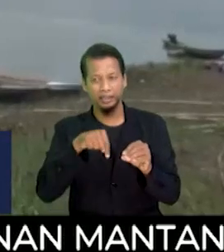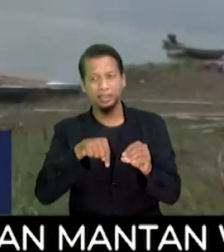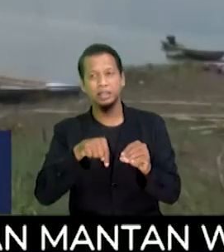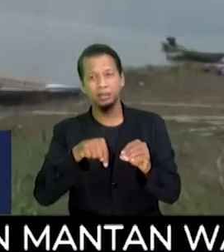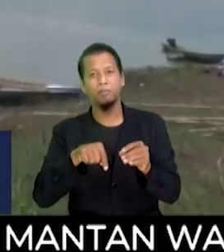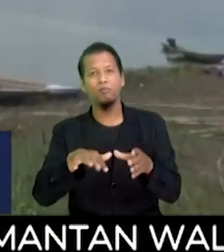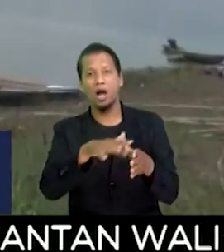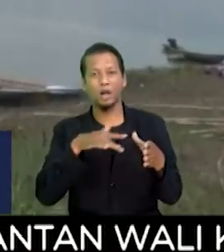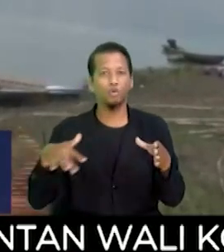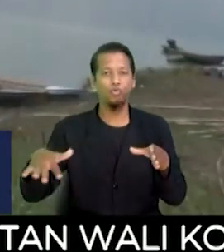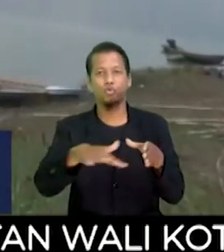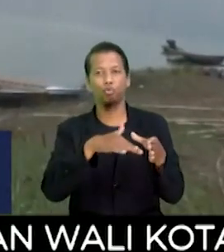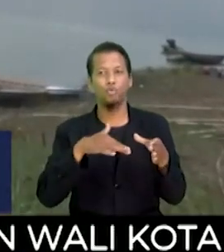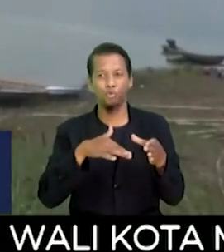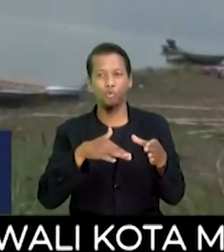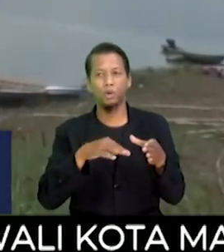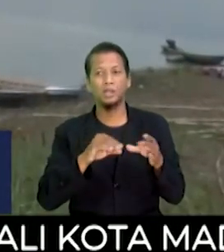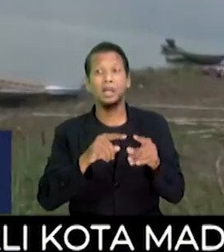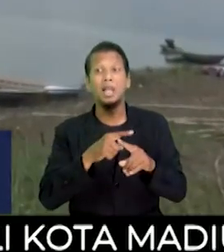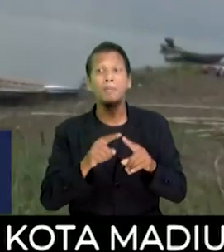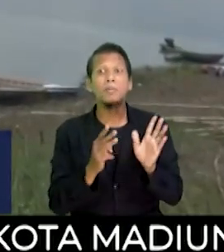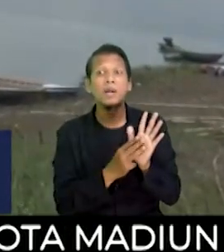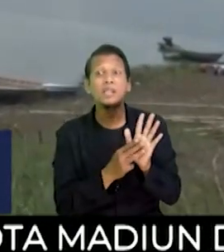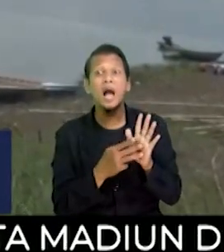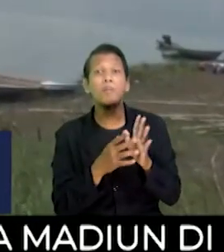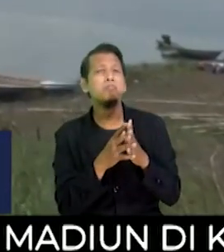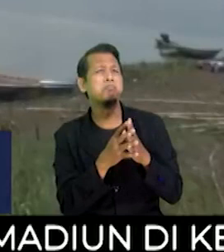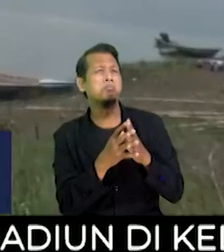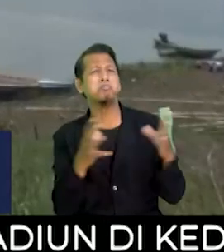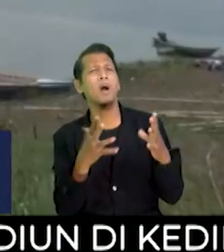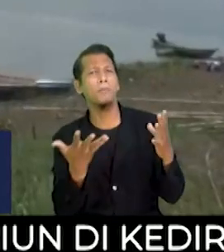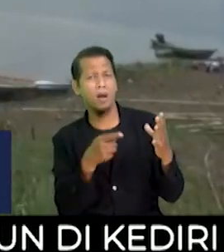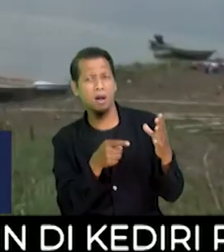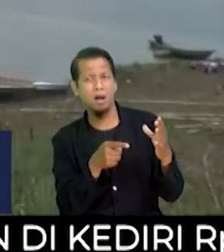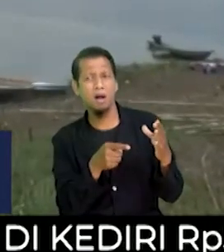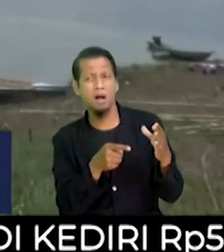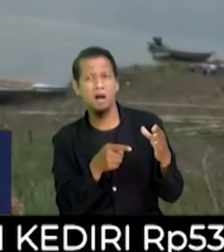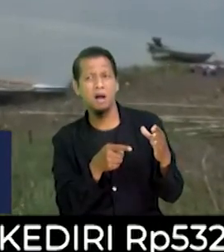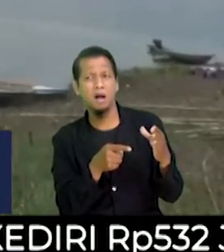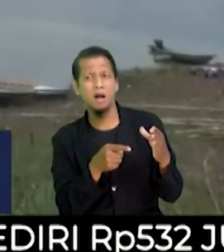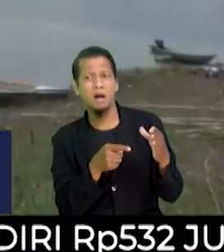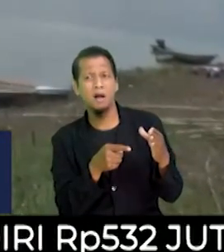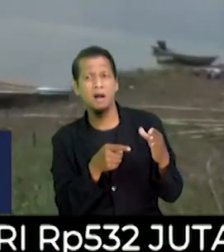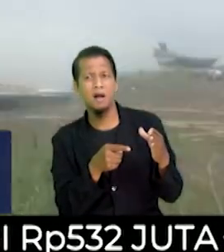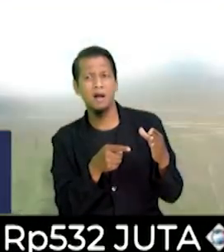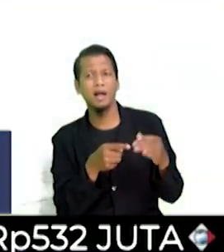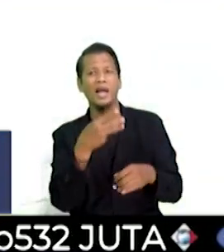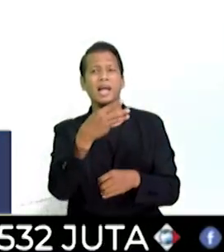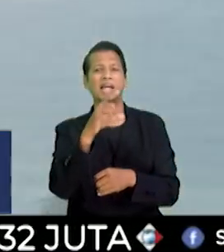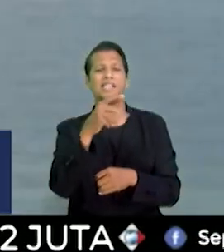sedangkan sekarang ada masalah besar untuk warga. Saya, Pak, warga di sini masalah besar adanya eceng seperti